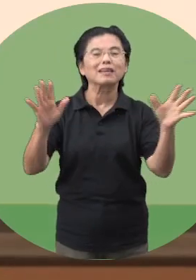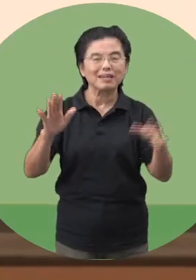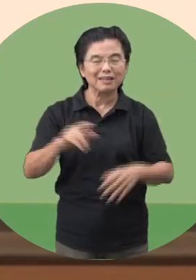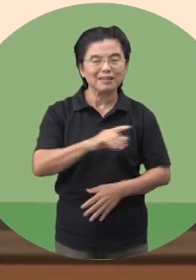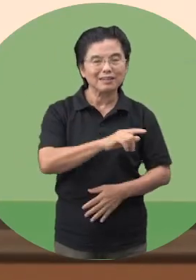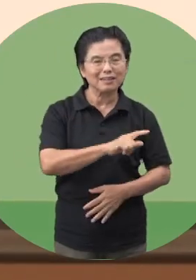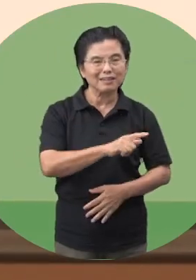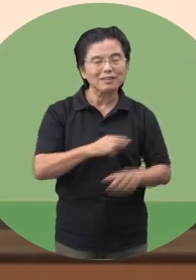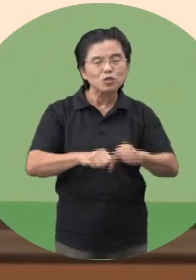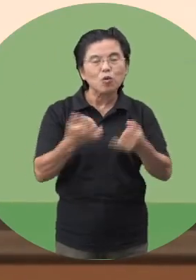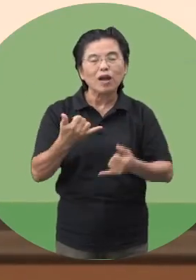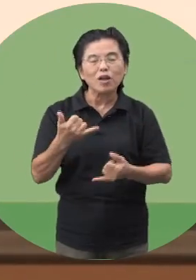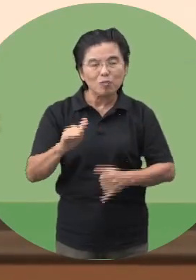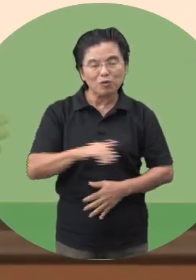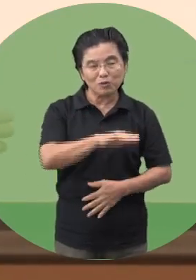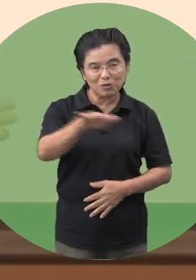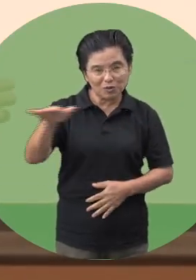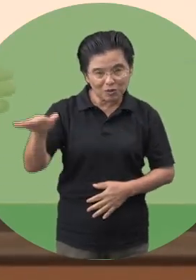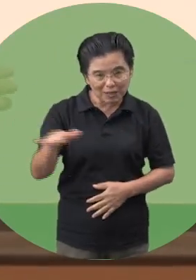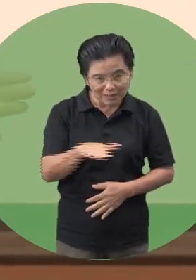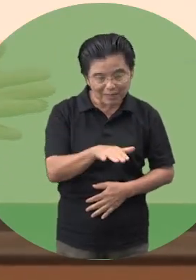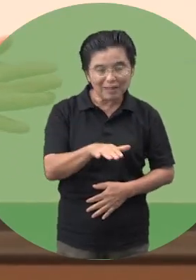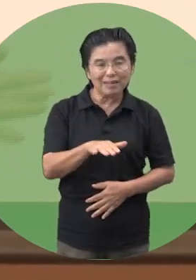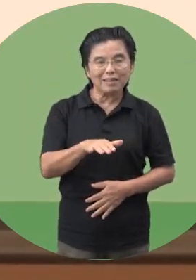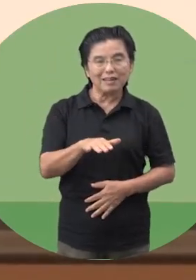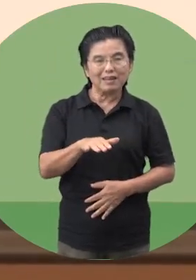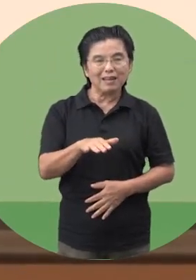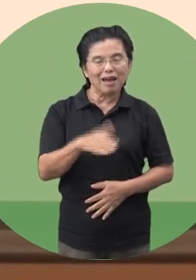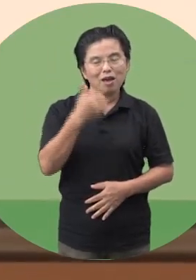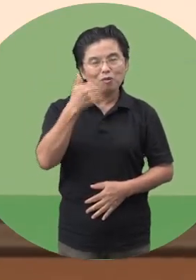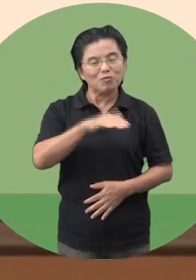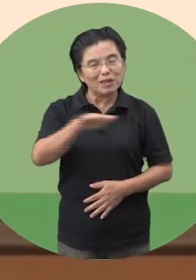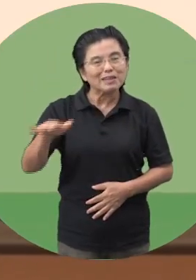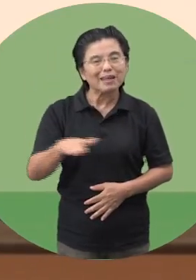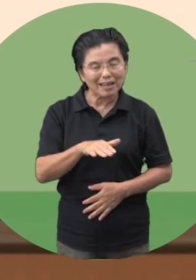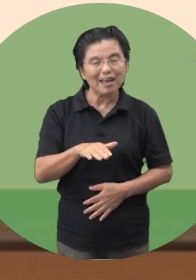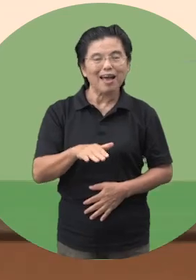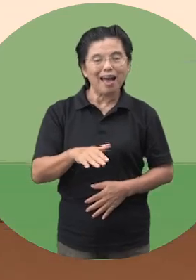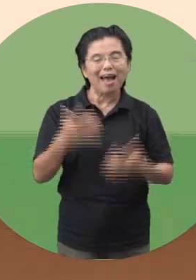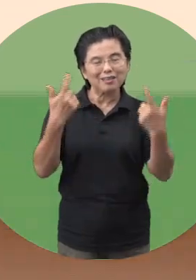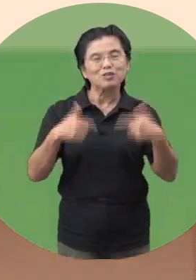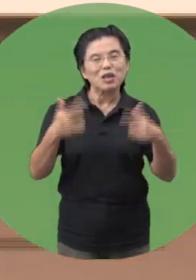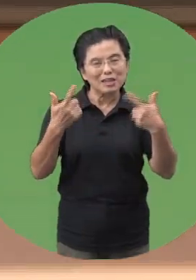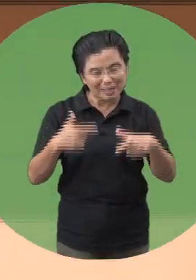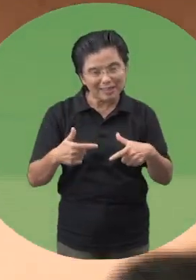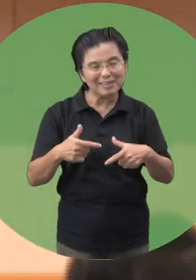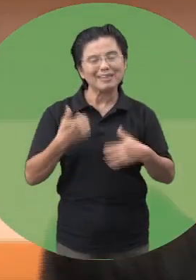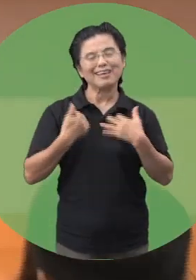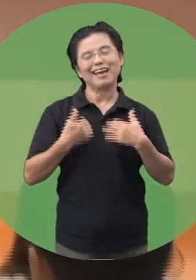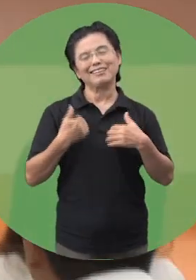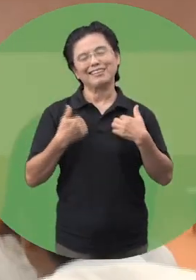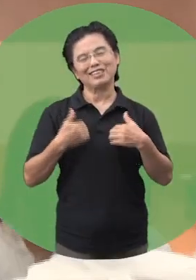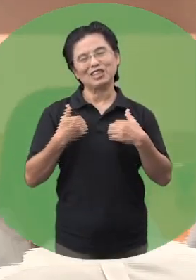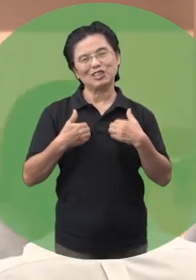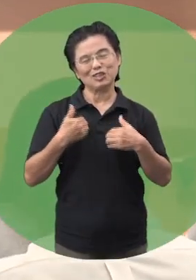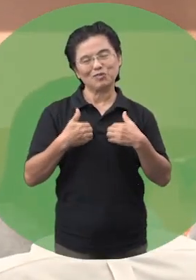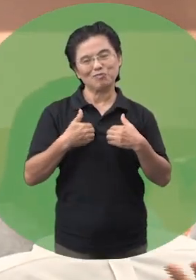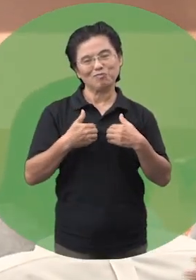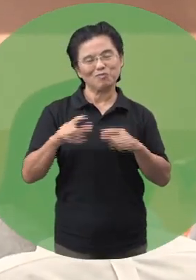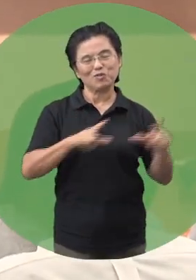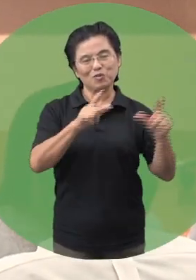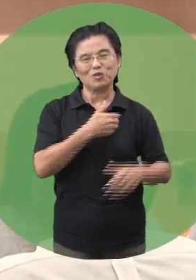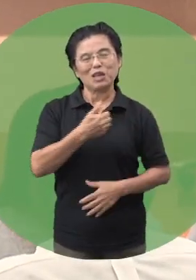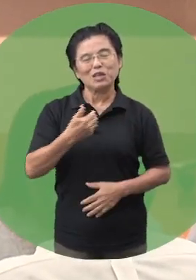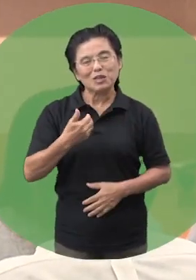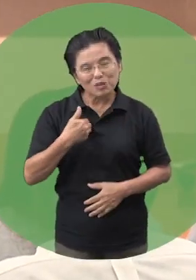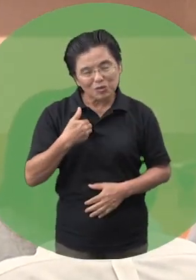々な障害を持つ人たちが、誰もがですね、常に快適に過ごせる観光地を目指